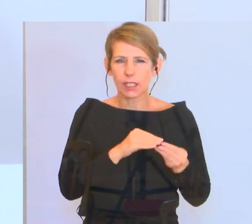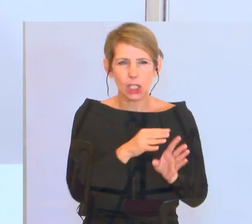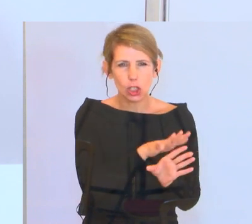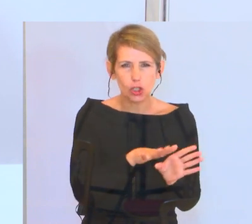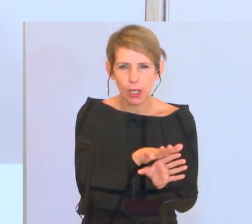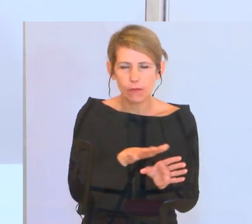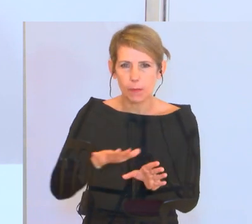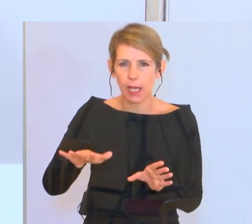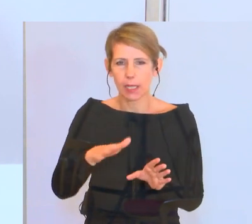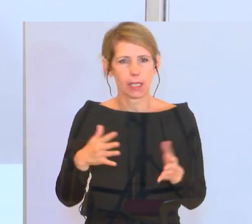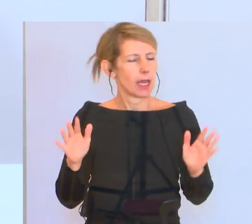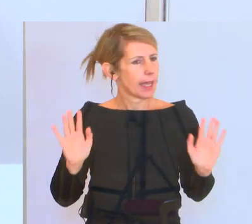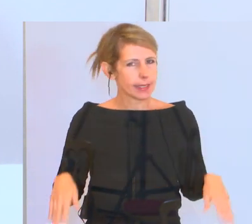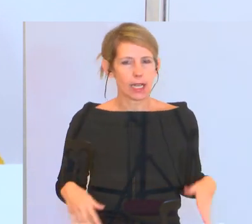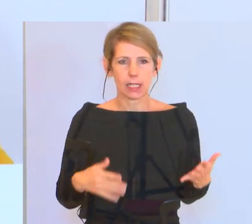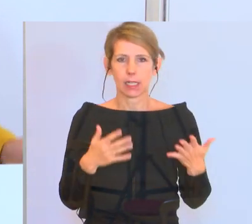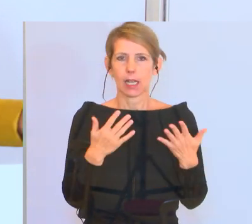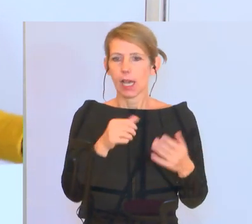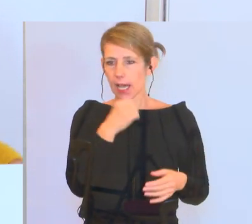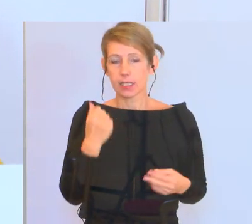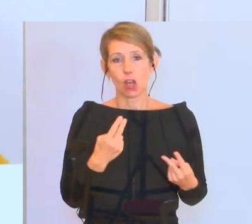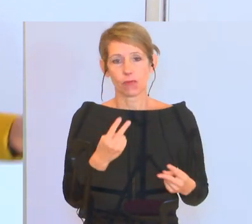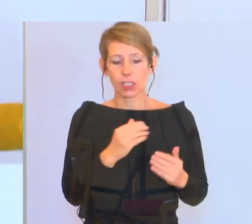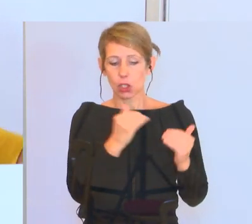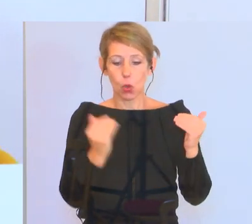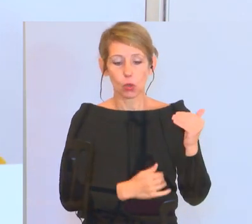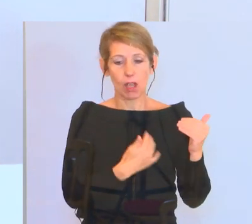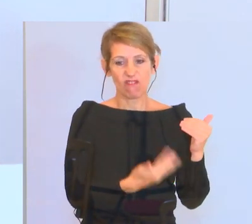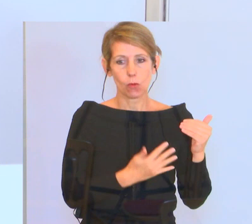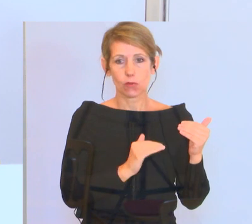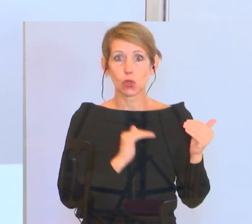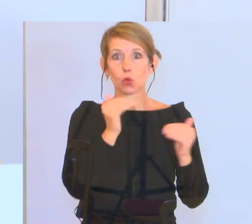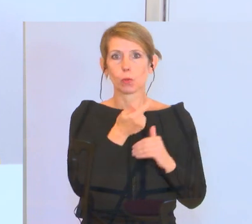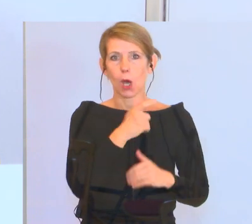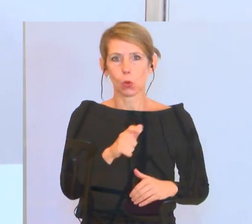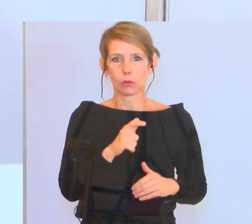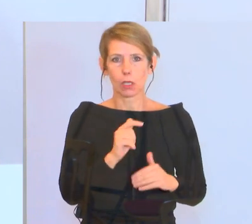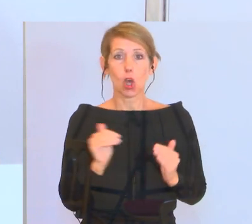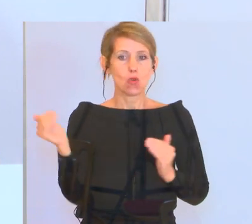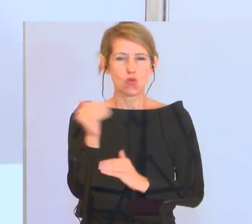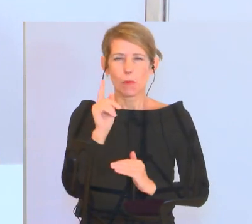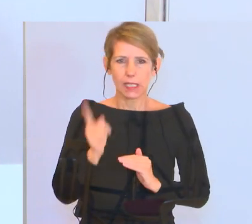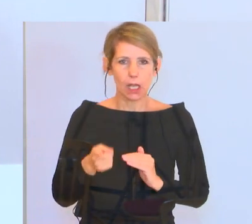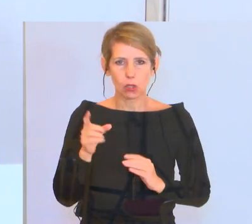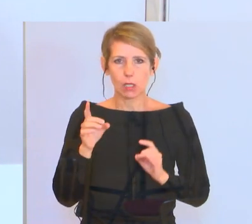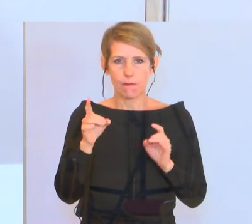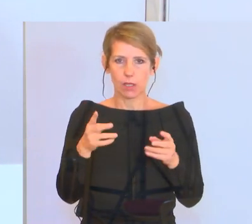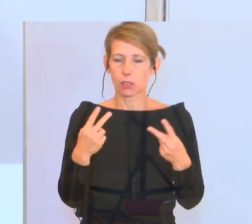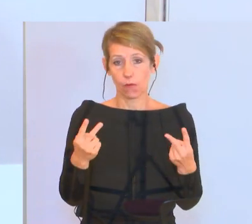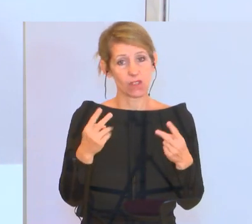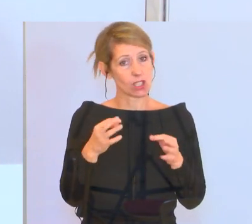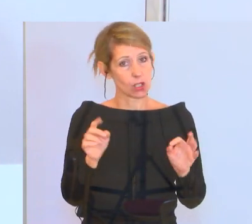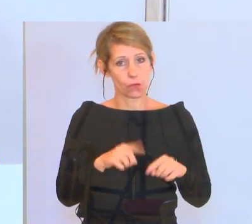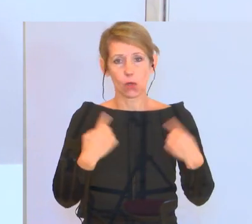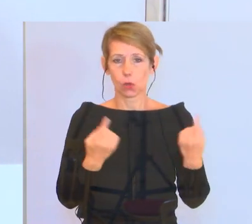Rolle, ob wir eine Anzahl von unter 50, über 100, über 1000 Infektionen in Österreich haben, sowohl für unsere